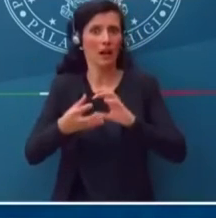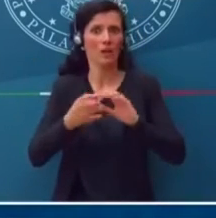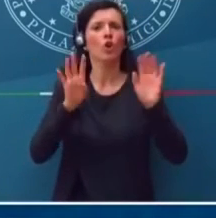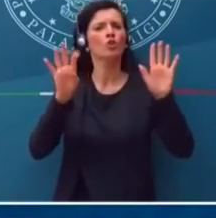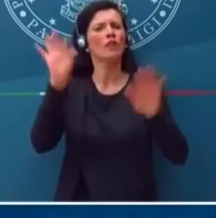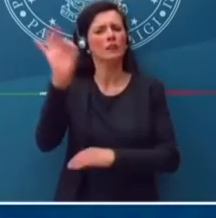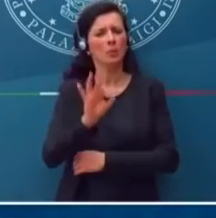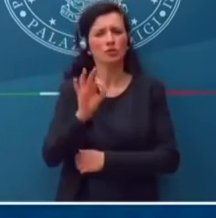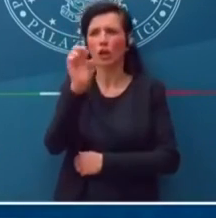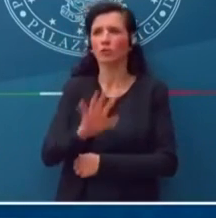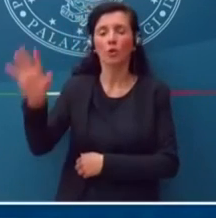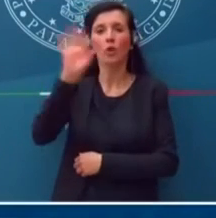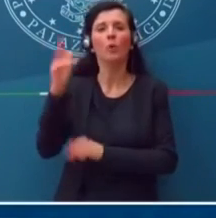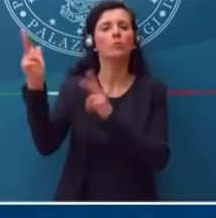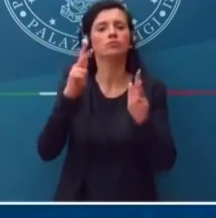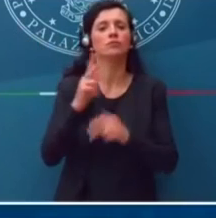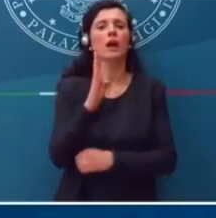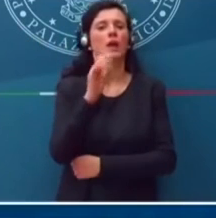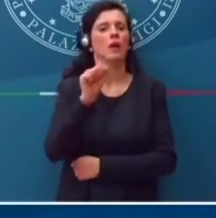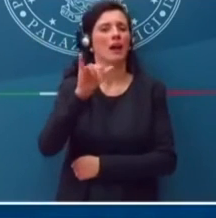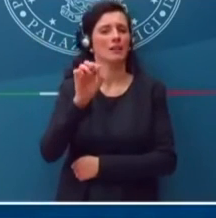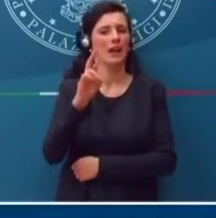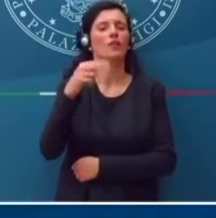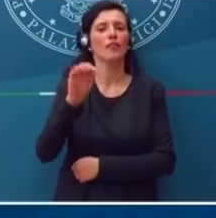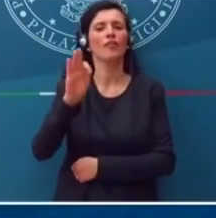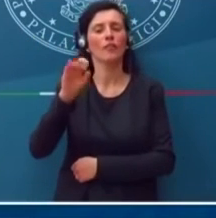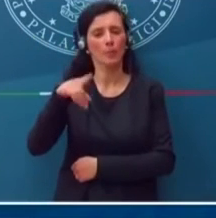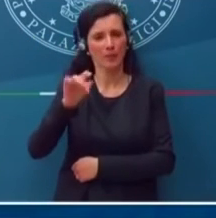viene dalla Biontech Pfizer. Quindi,